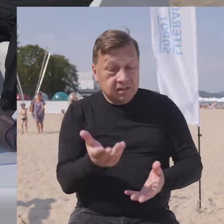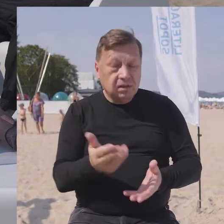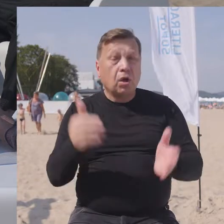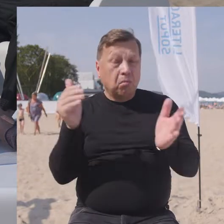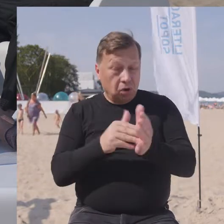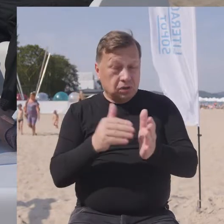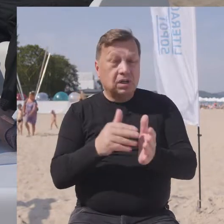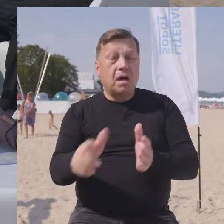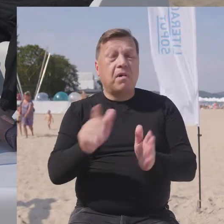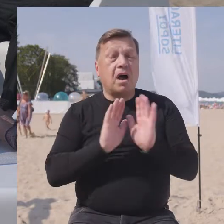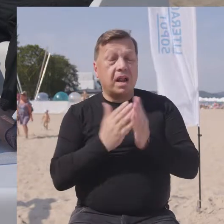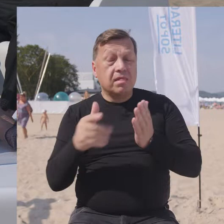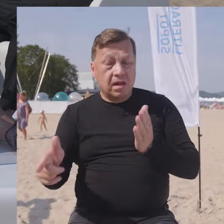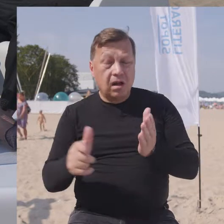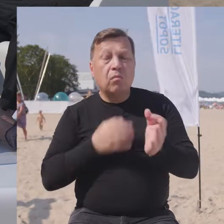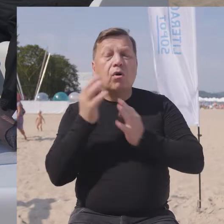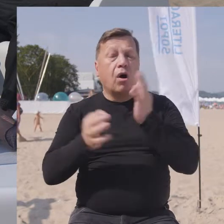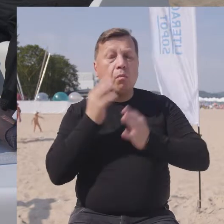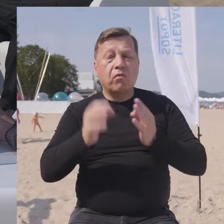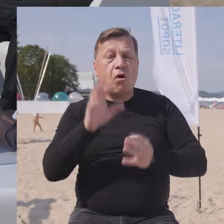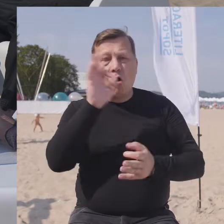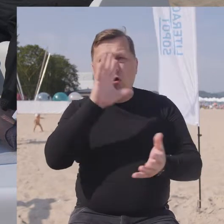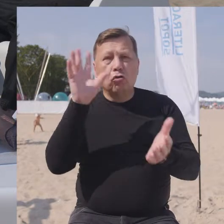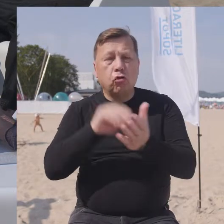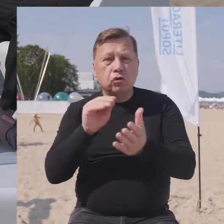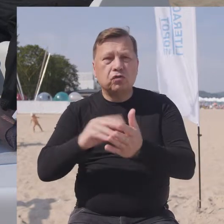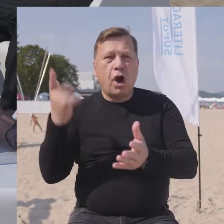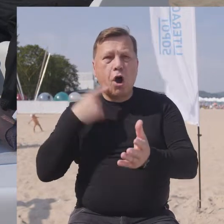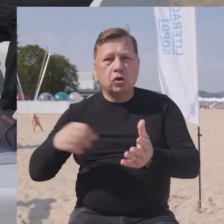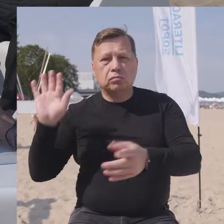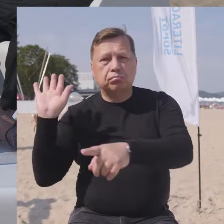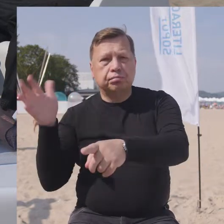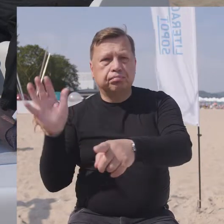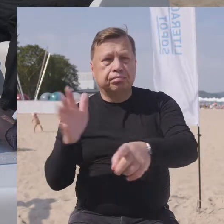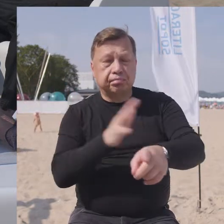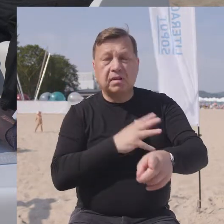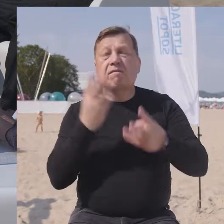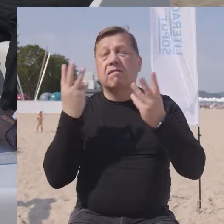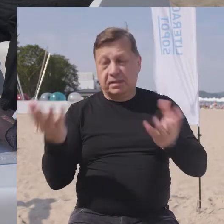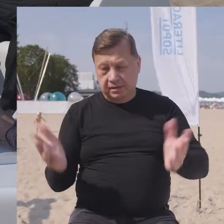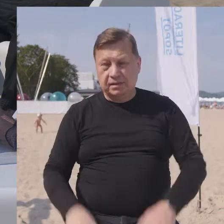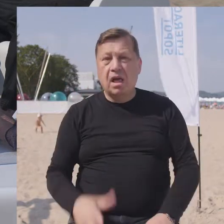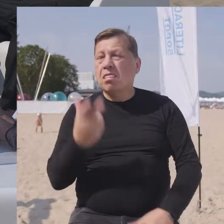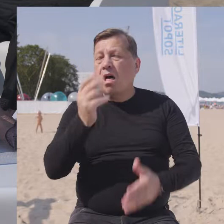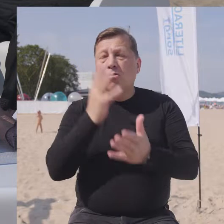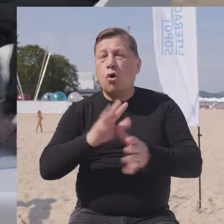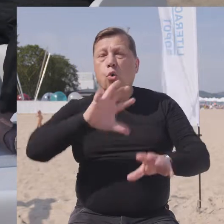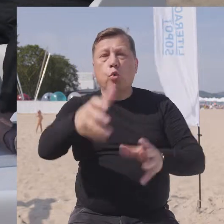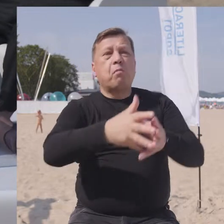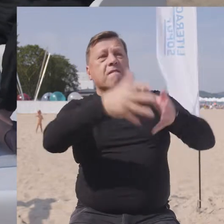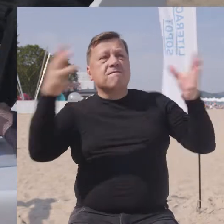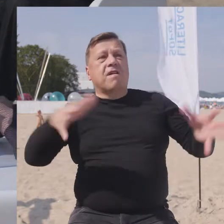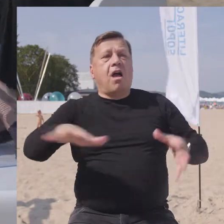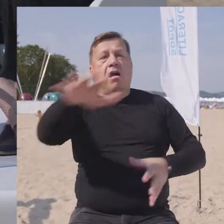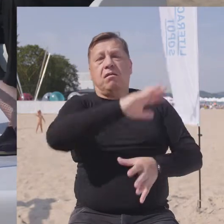jest mówienie w literaturze o doświadczeniach bardzo różnych osób, nie tylko z tych grup większościowych,